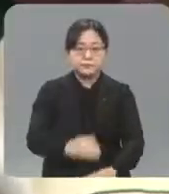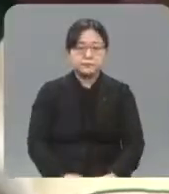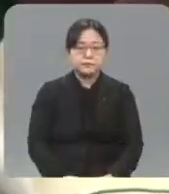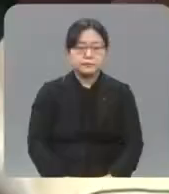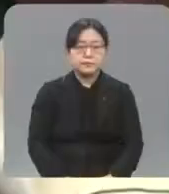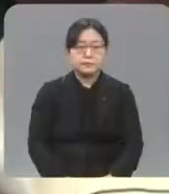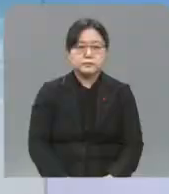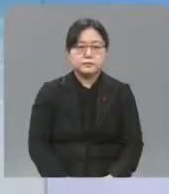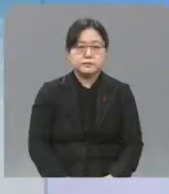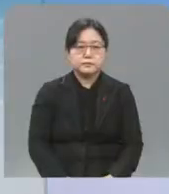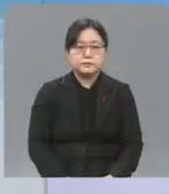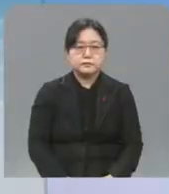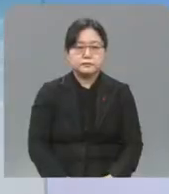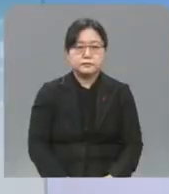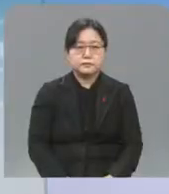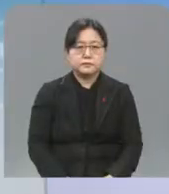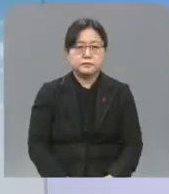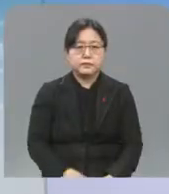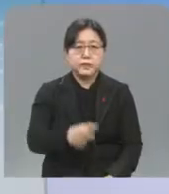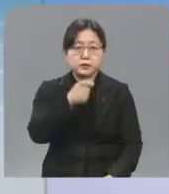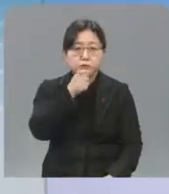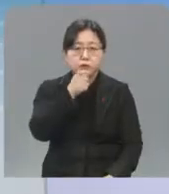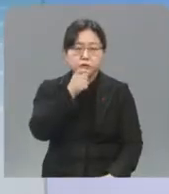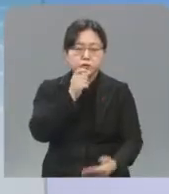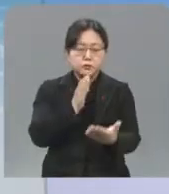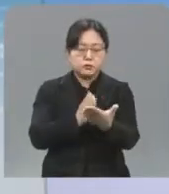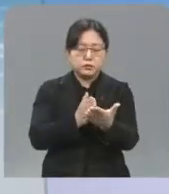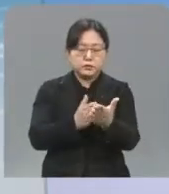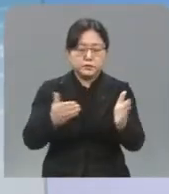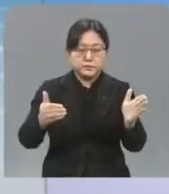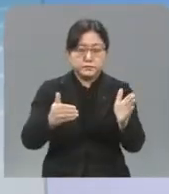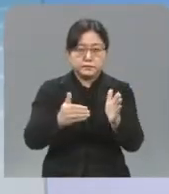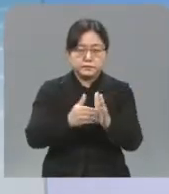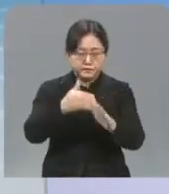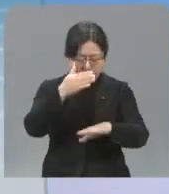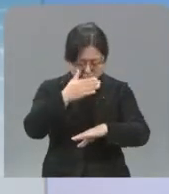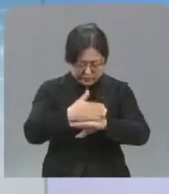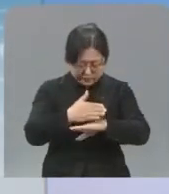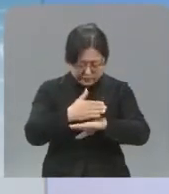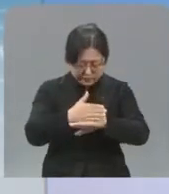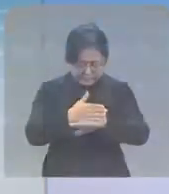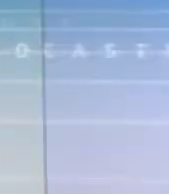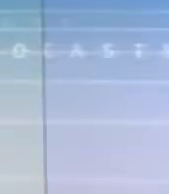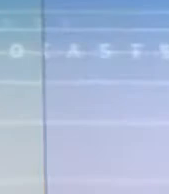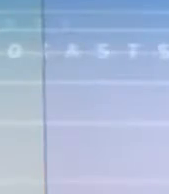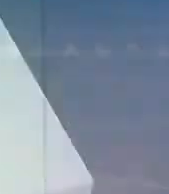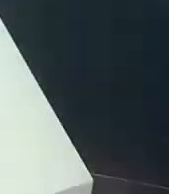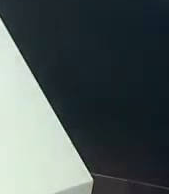수요일 아침에 함께한 KBS 뉴스를 마칩니다. 감사합니다.